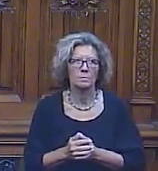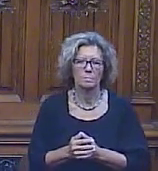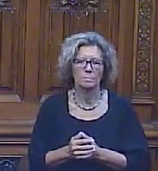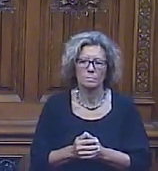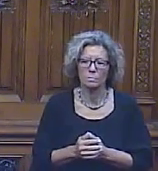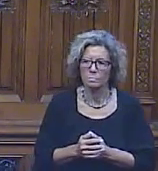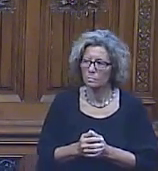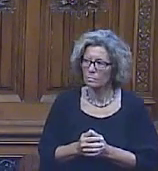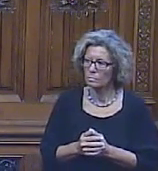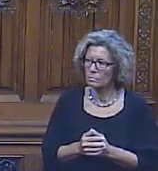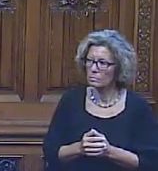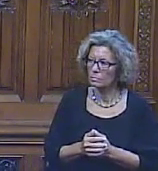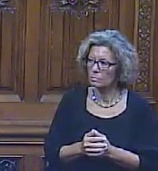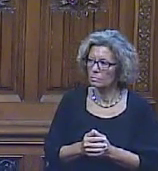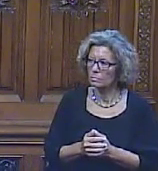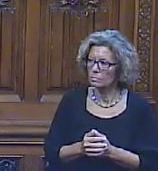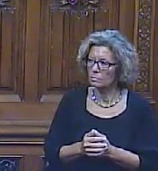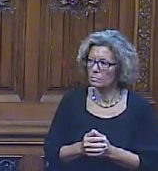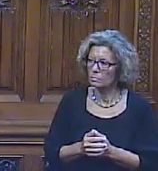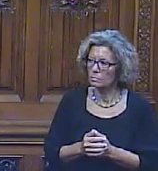bin eine Pragmatikerin. Was soll ich